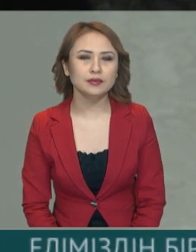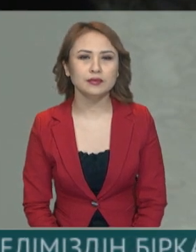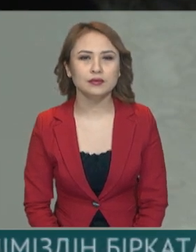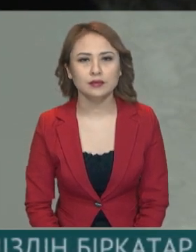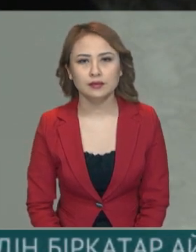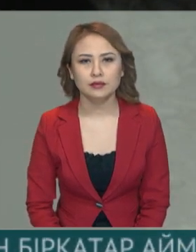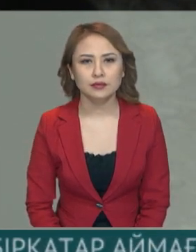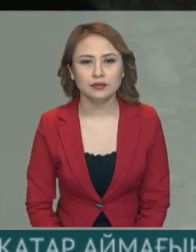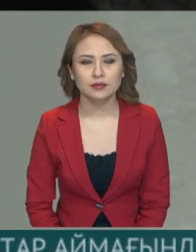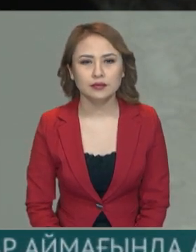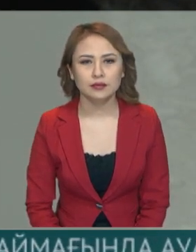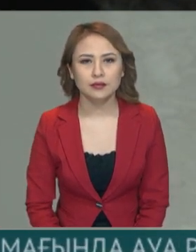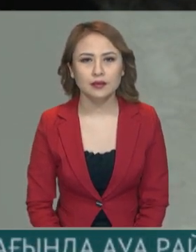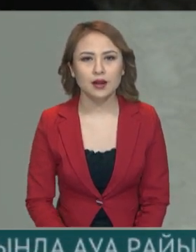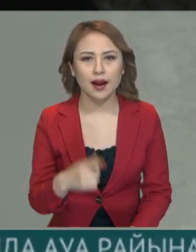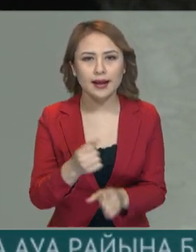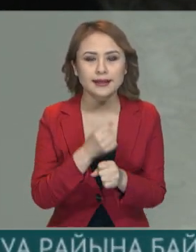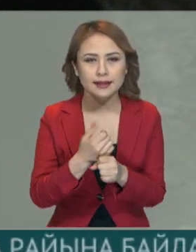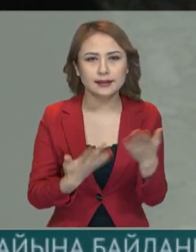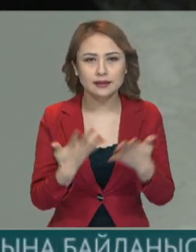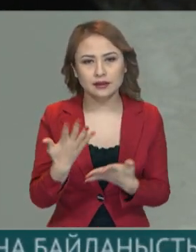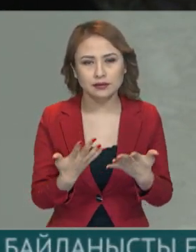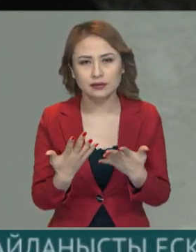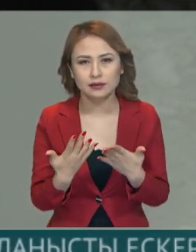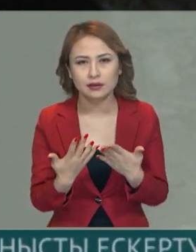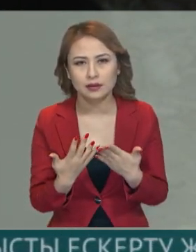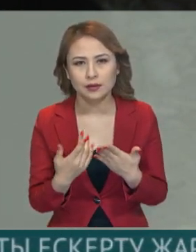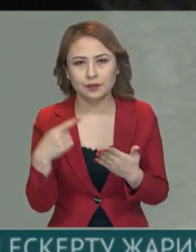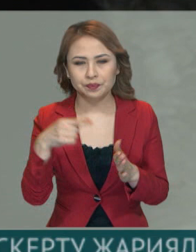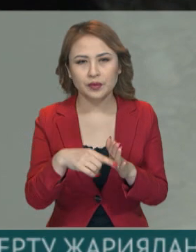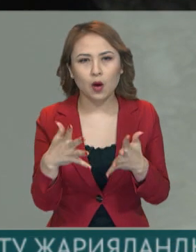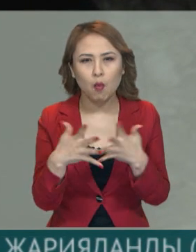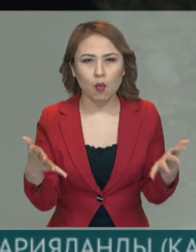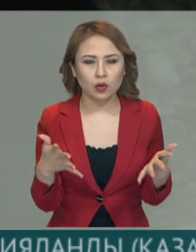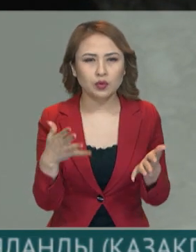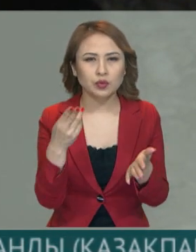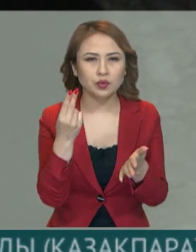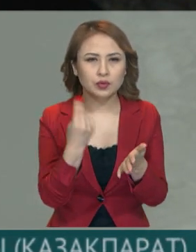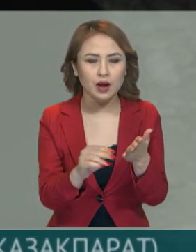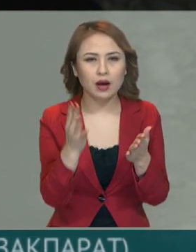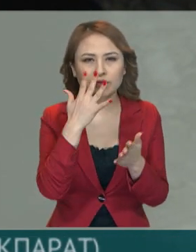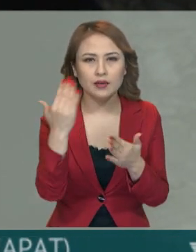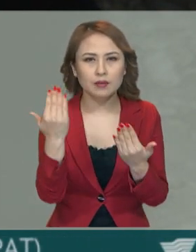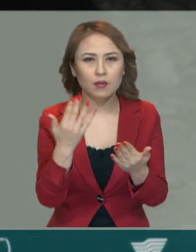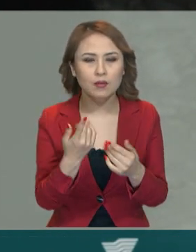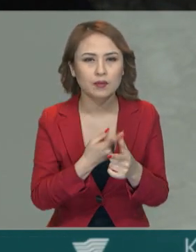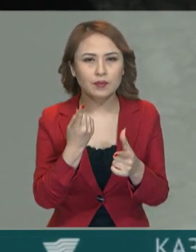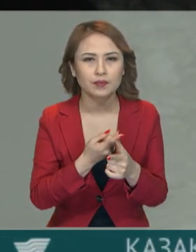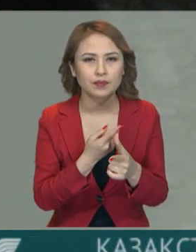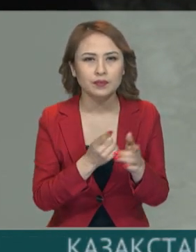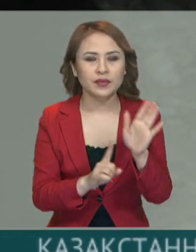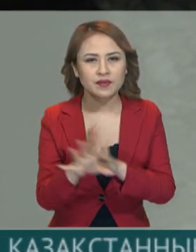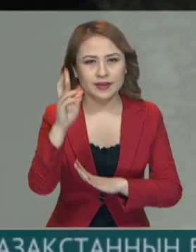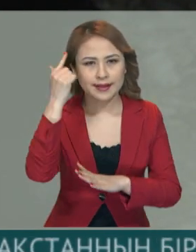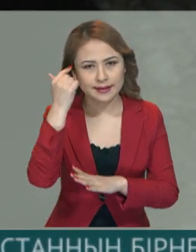Ланолин жасайтын абырлығын алсақ, оған сұраныс өте көп. Шет мемлекеттерден ланолиннан өздеріңіз